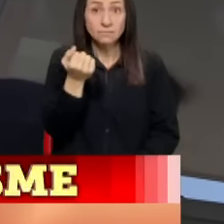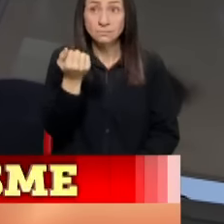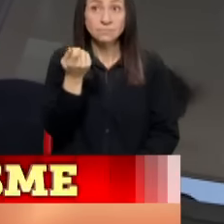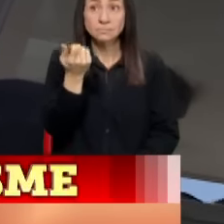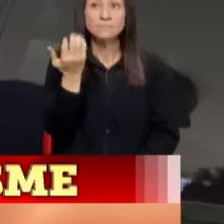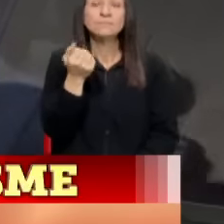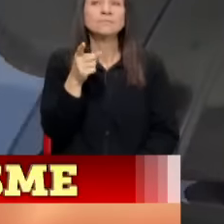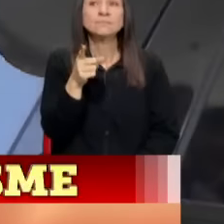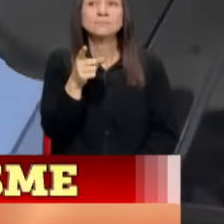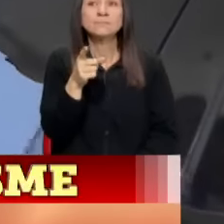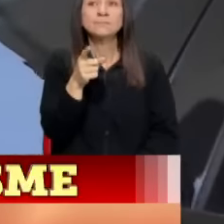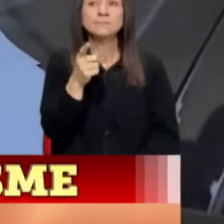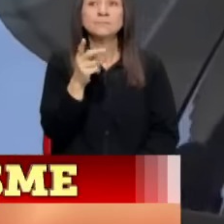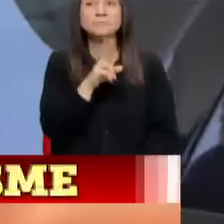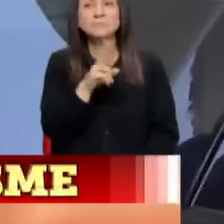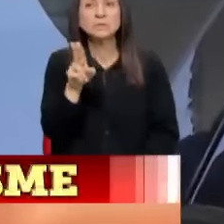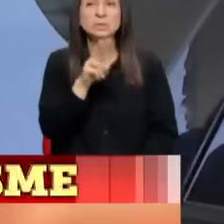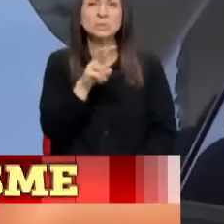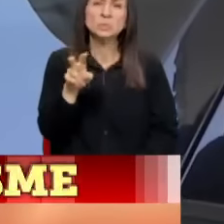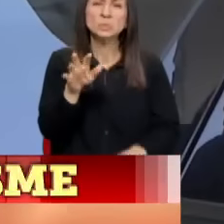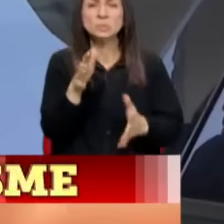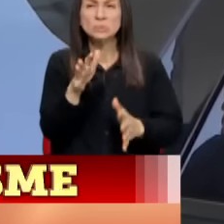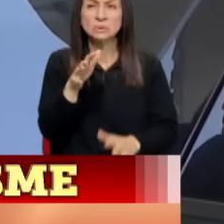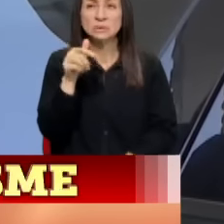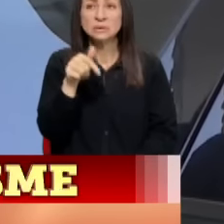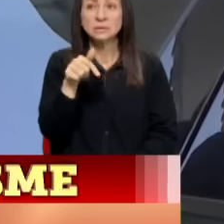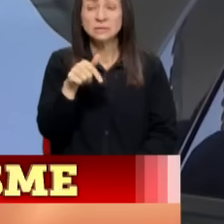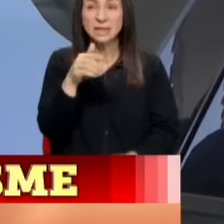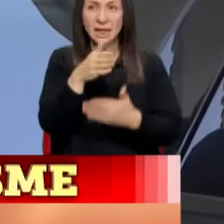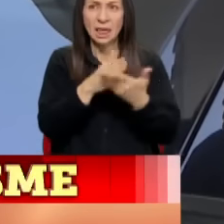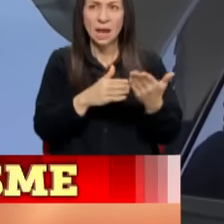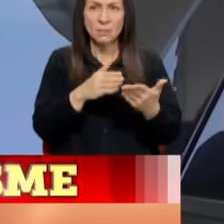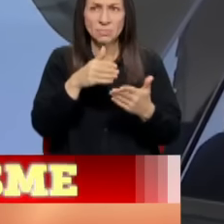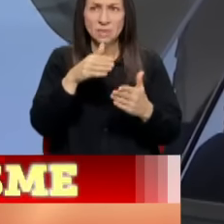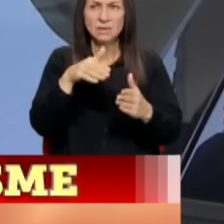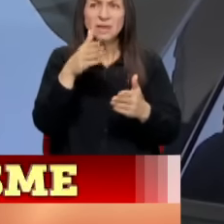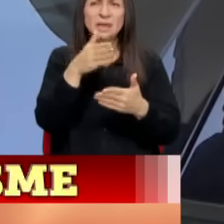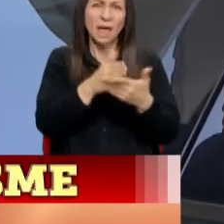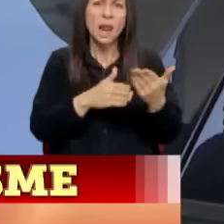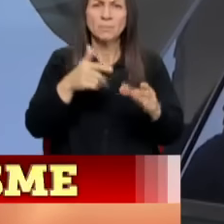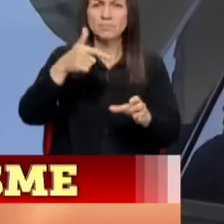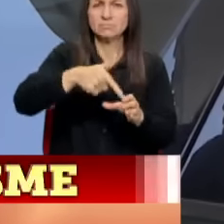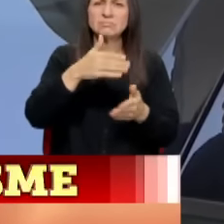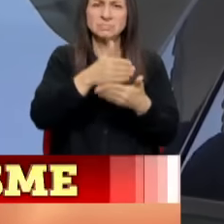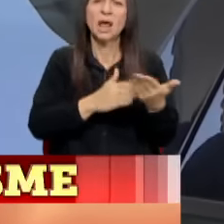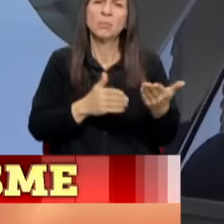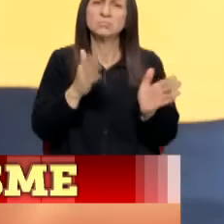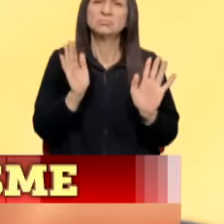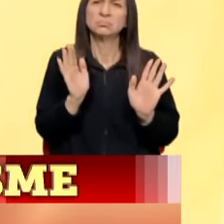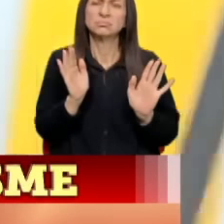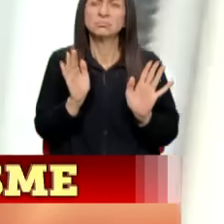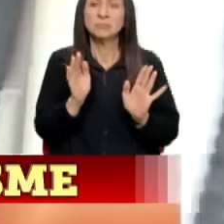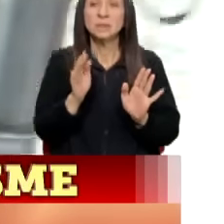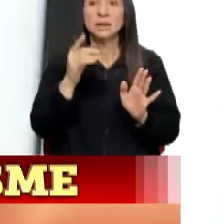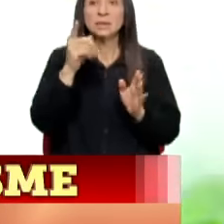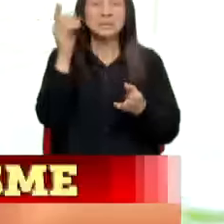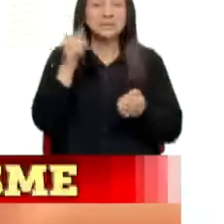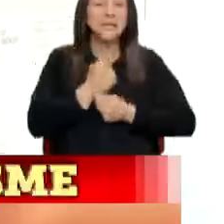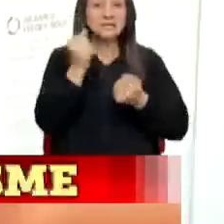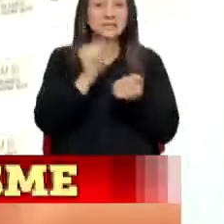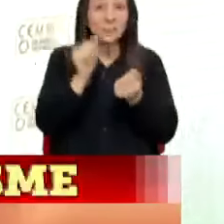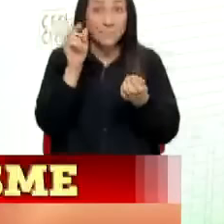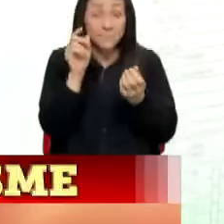ne kadar tutuyordu? Yani 700-800 falan yazıyordu. Yarım depo mu doldurdunuz? Şu an 1400. Yarım depo, aynen, neredeyse yarım depo. Dev zamla birlikte